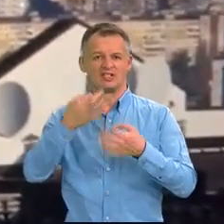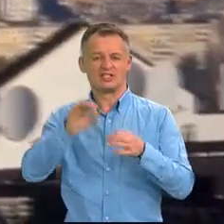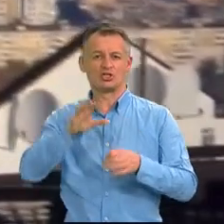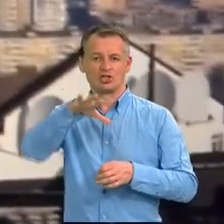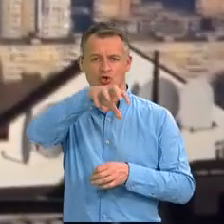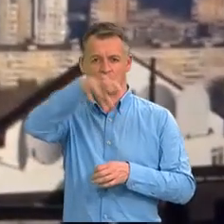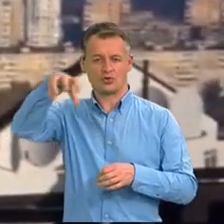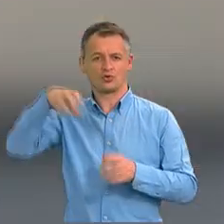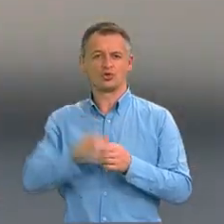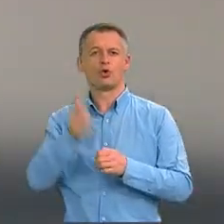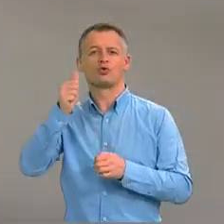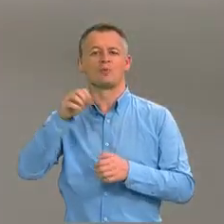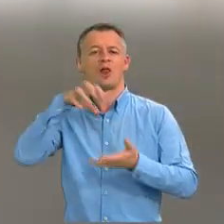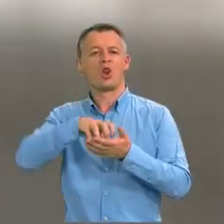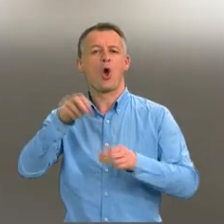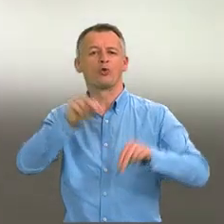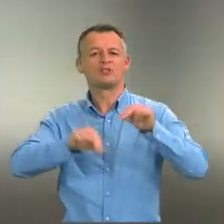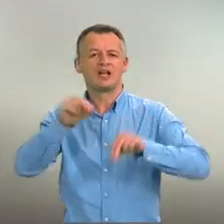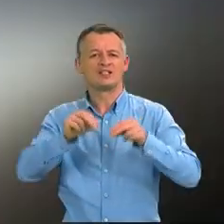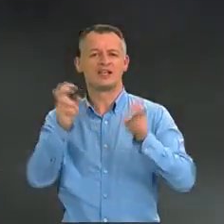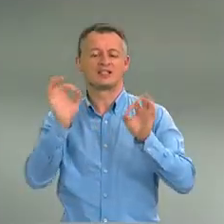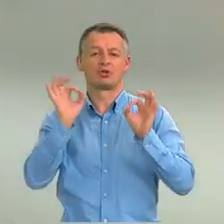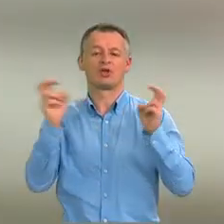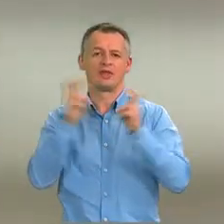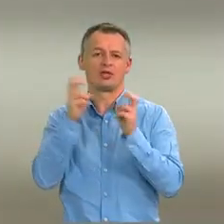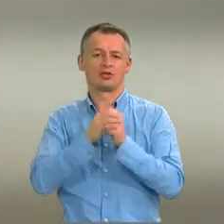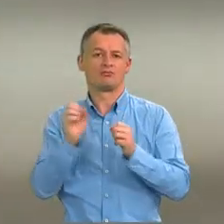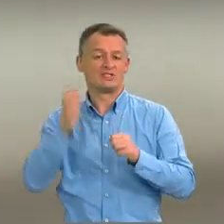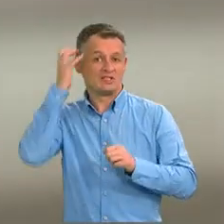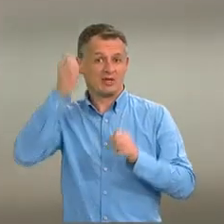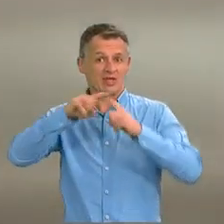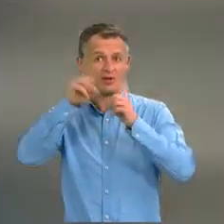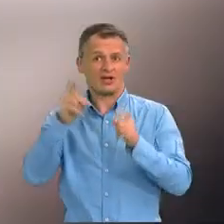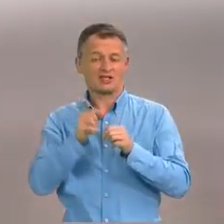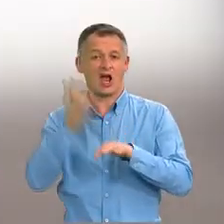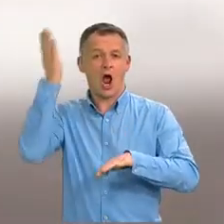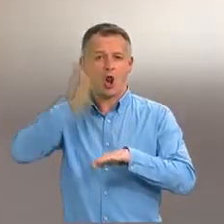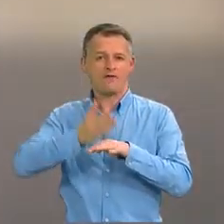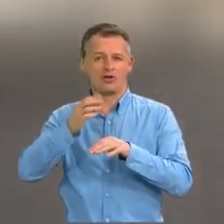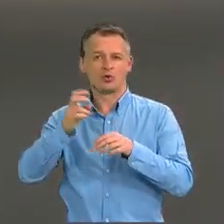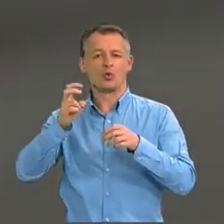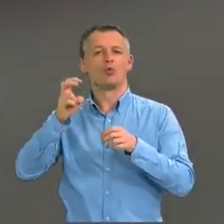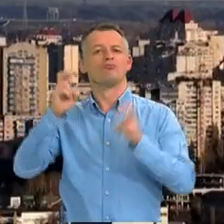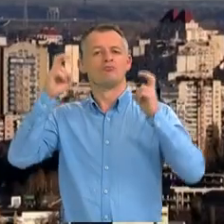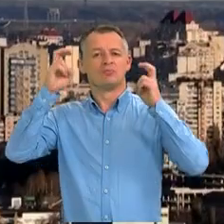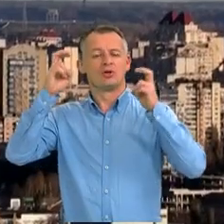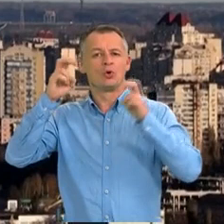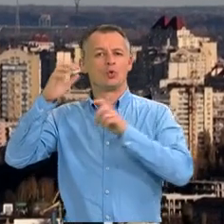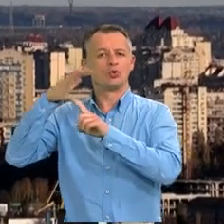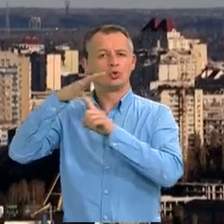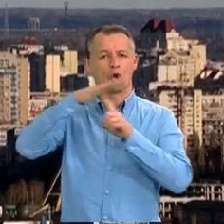18 instalații, majoritatea energetice. Sâmbătă dimineața, un atac masiv cu drone a vizat nave militare și civile aparținând flotei